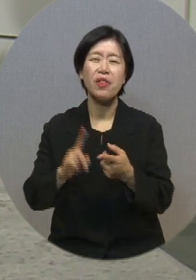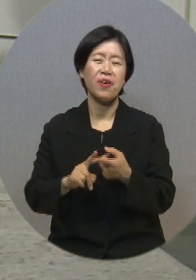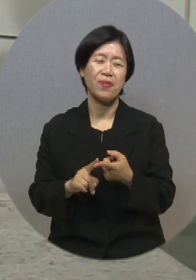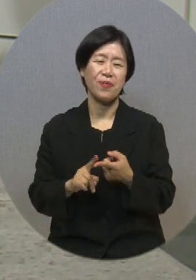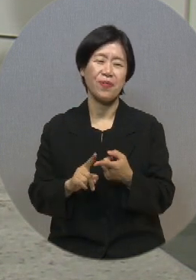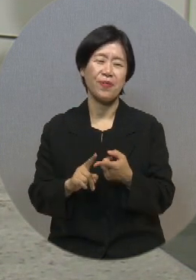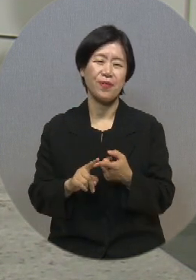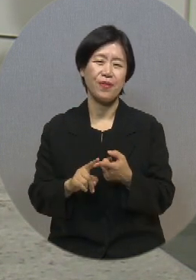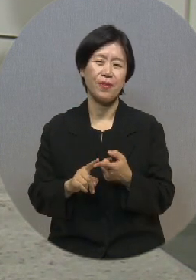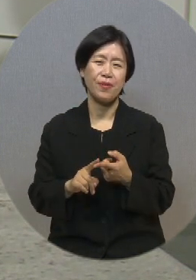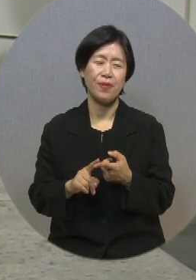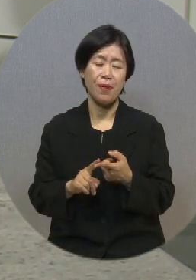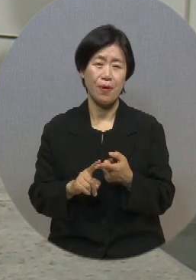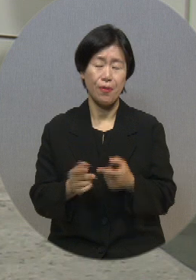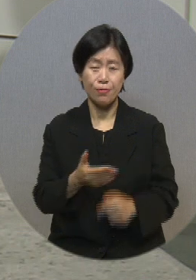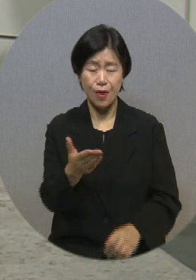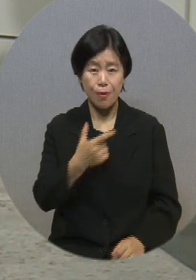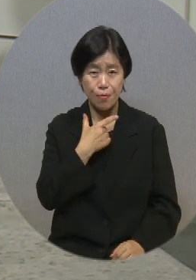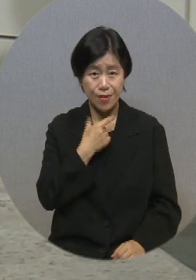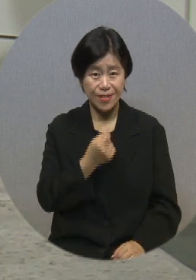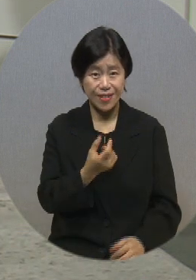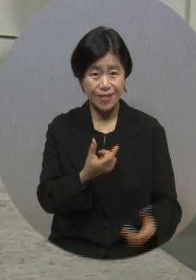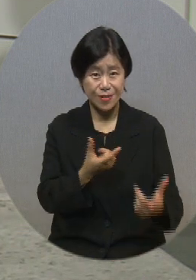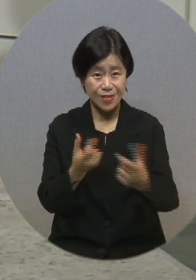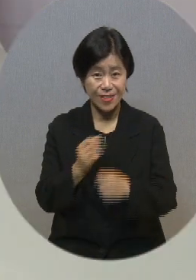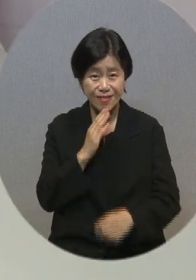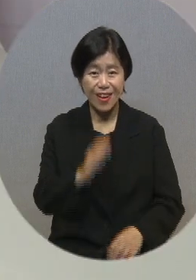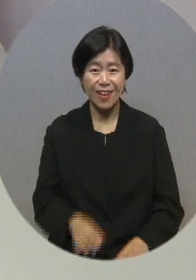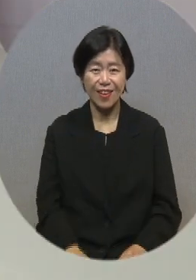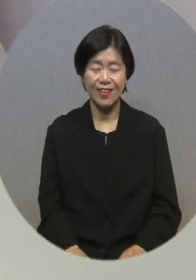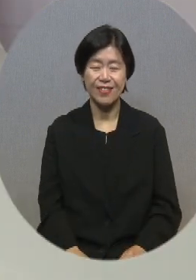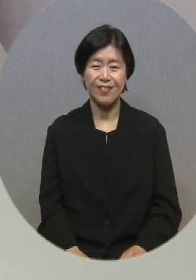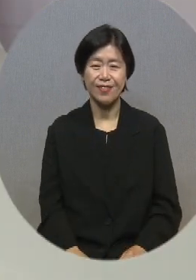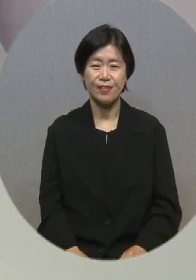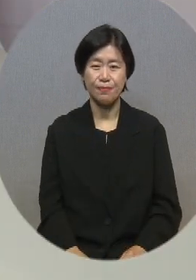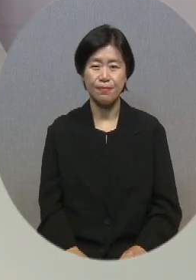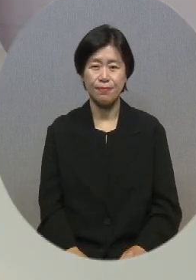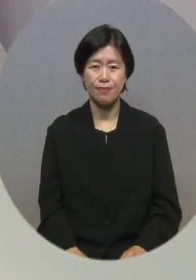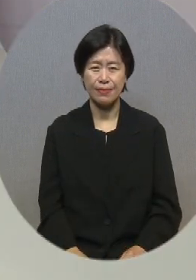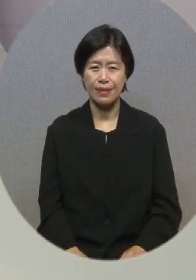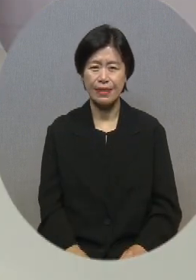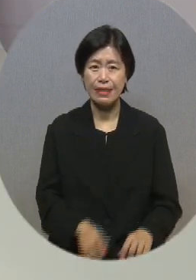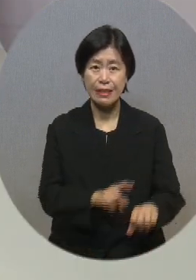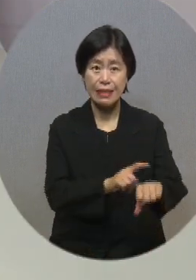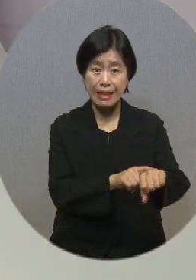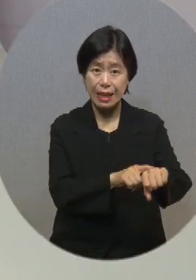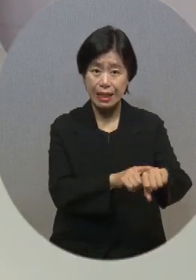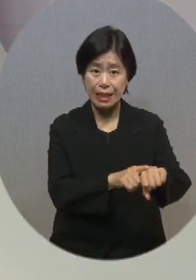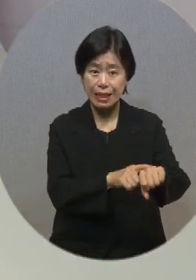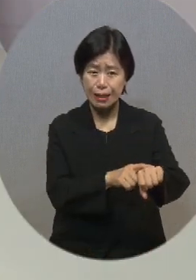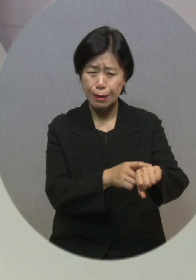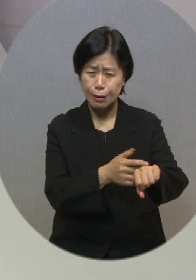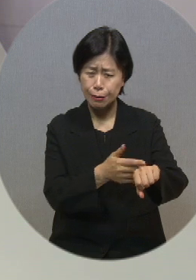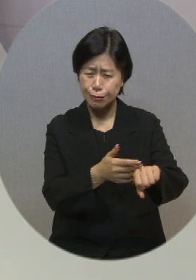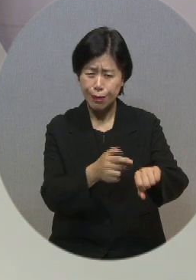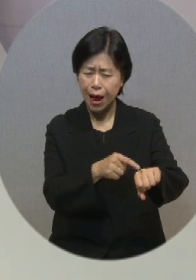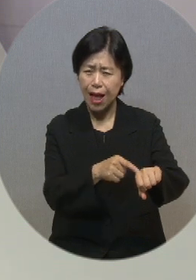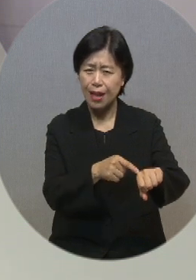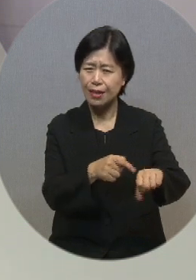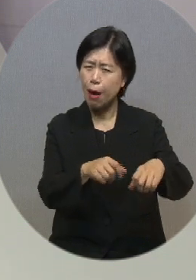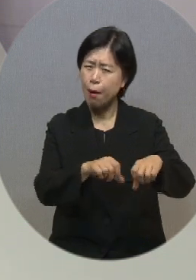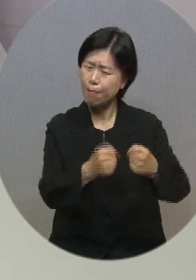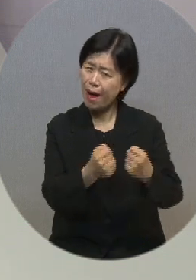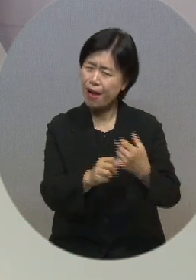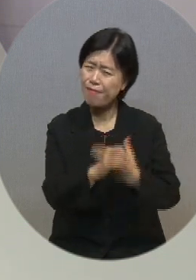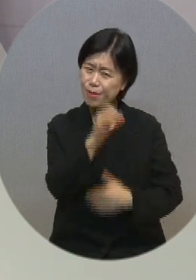있으면 네. 우리가 만년 억년 살잖아요. 네. 일부러 누가 좀 고장을 좀 어떻게 낼 수 없을까요, 이거를? 네,